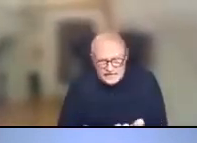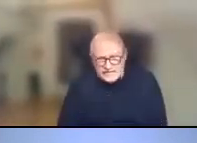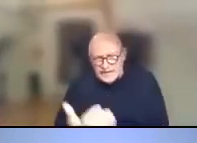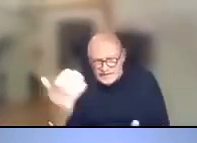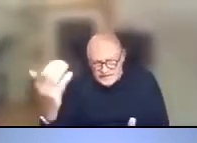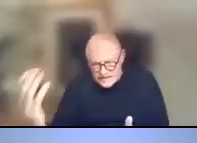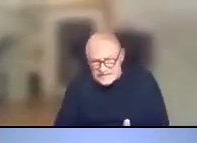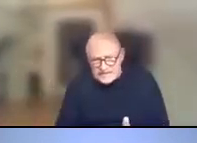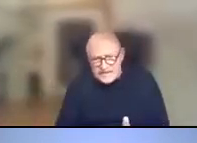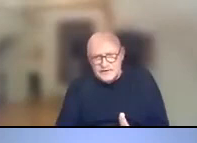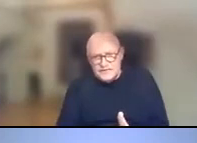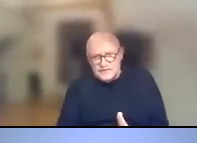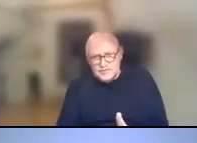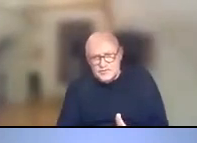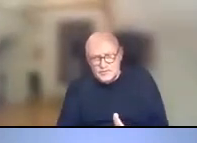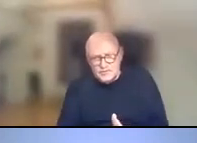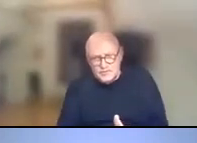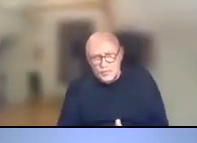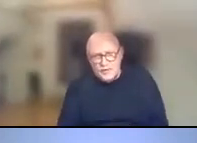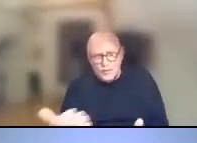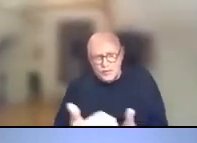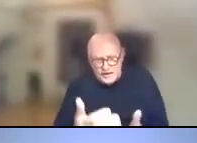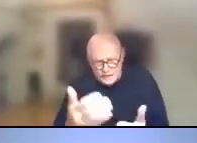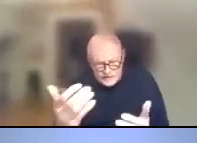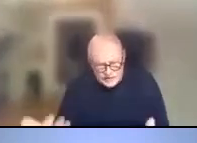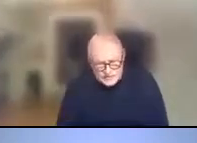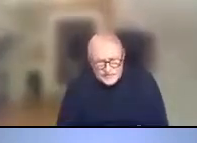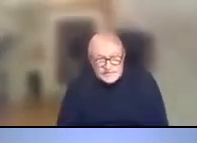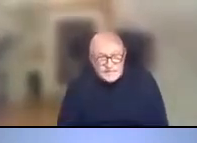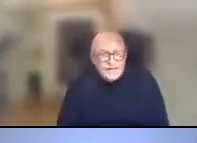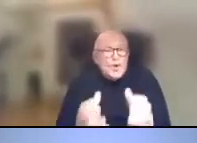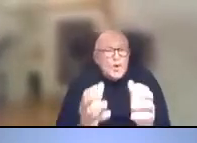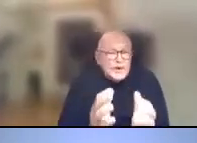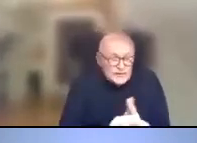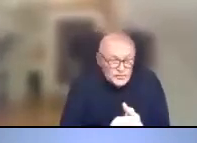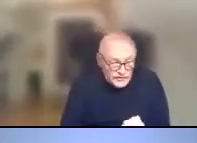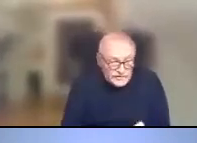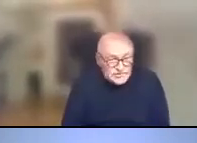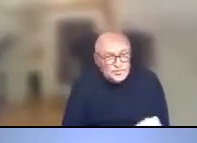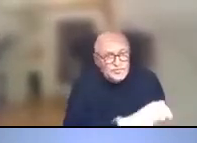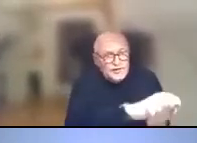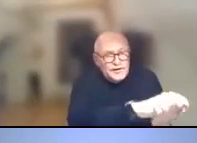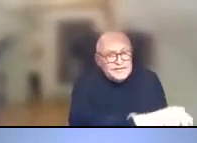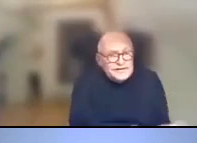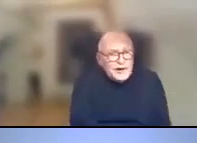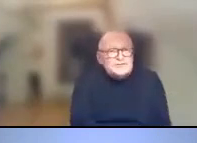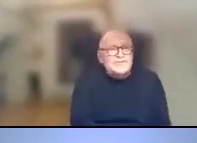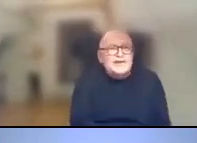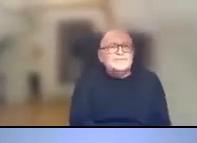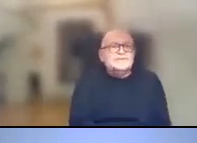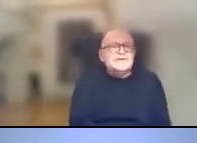verhalten, nämlich sich externe Hilfe zu holen oder aber den Job zu wechseln, in Kombination mit